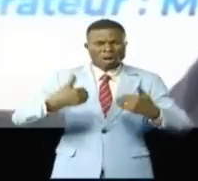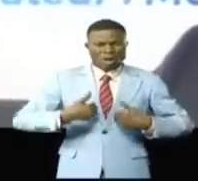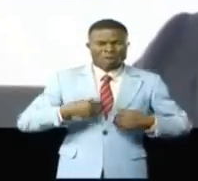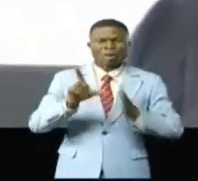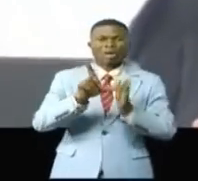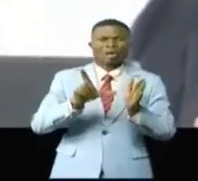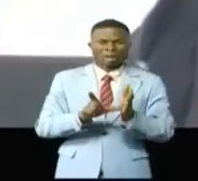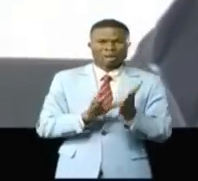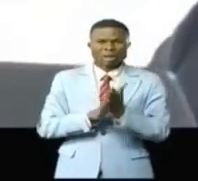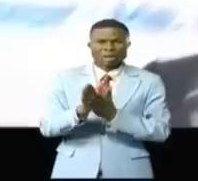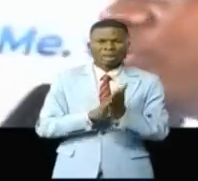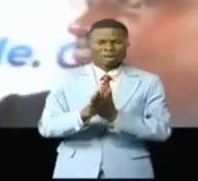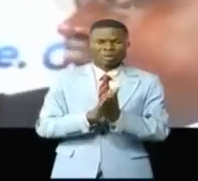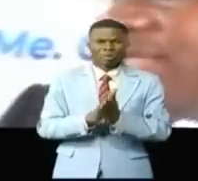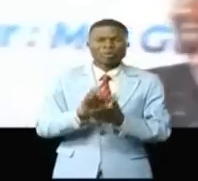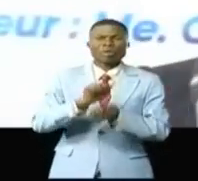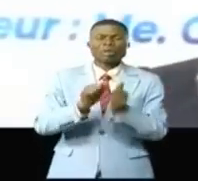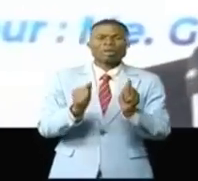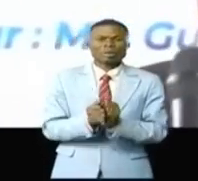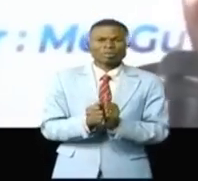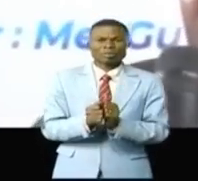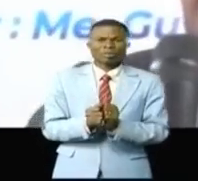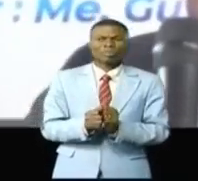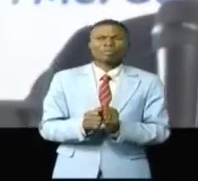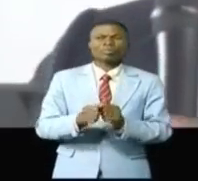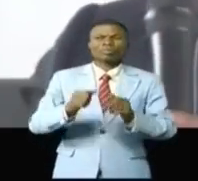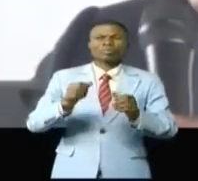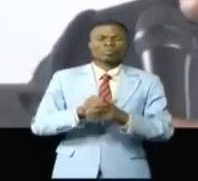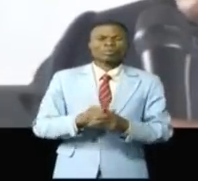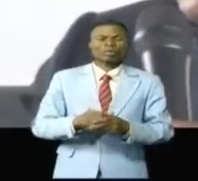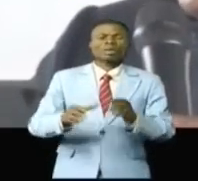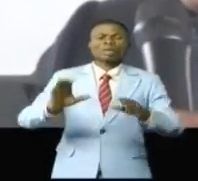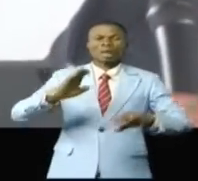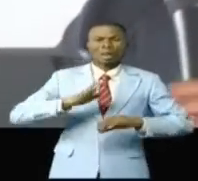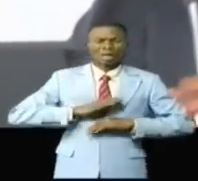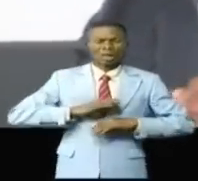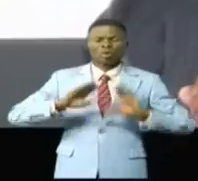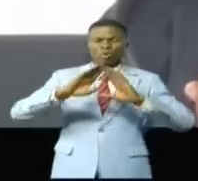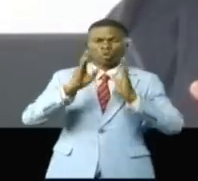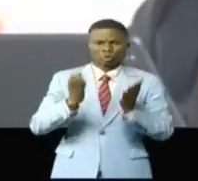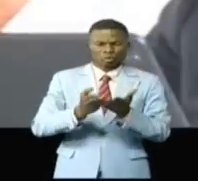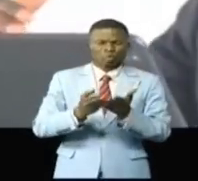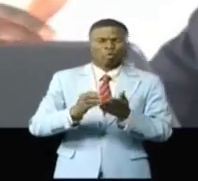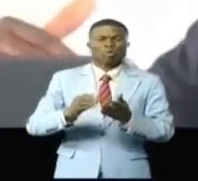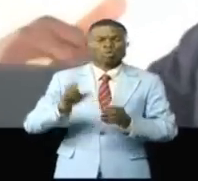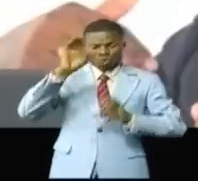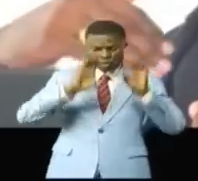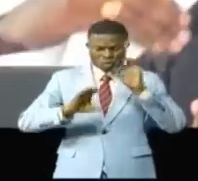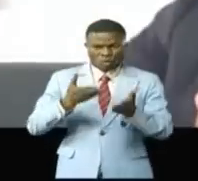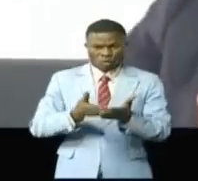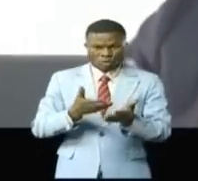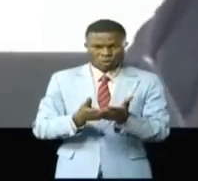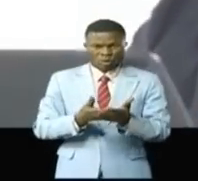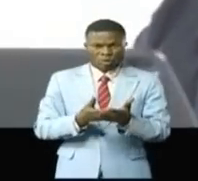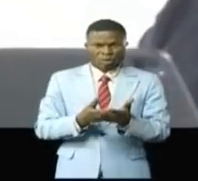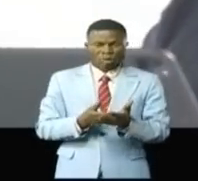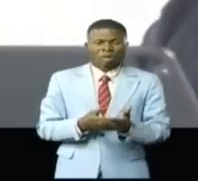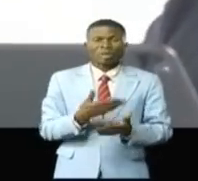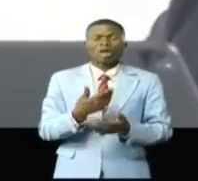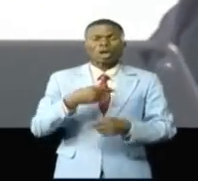portant principes fondamentaux relatifs à la recherche scientifique et l'innovation technologique. Ce qui est une